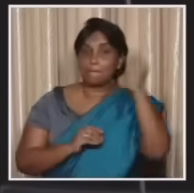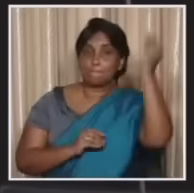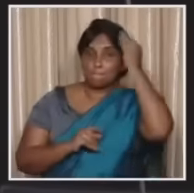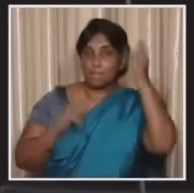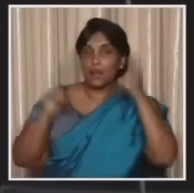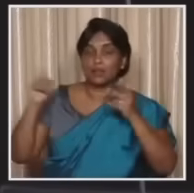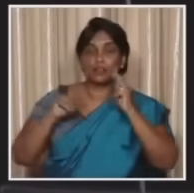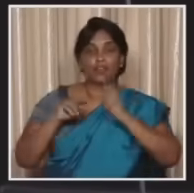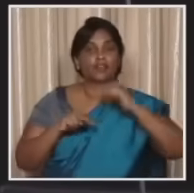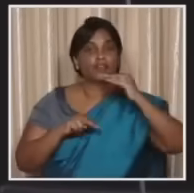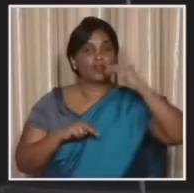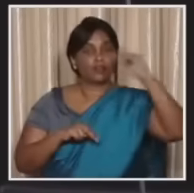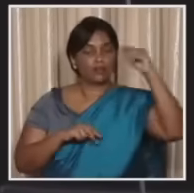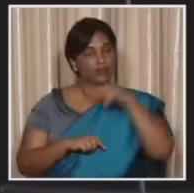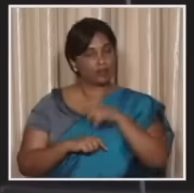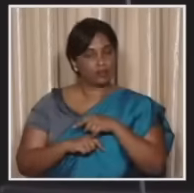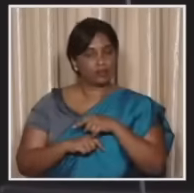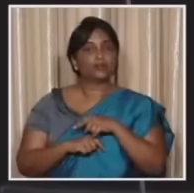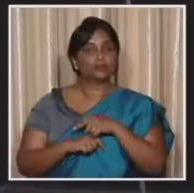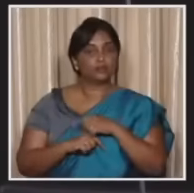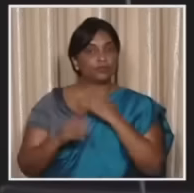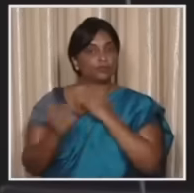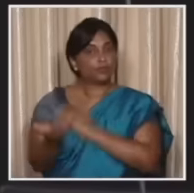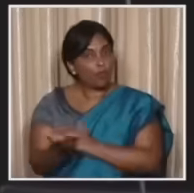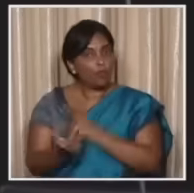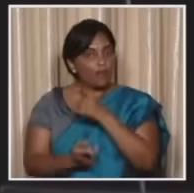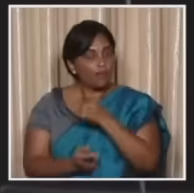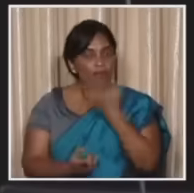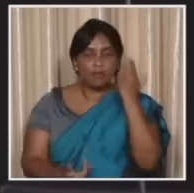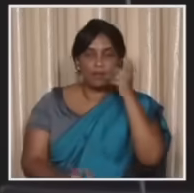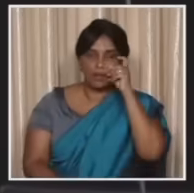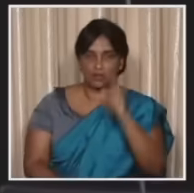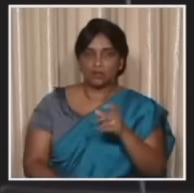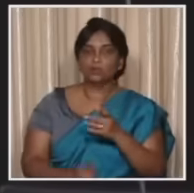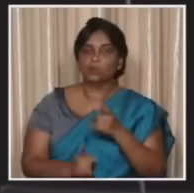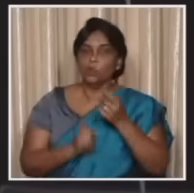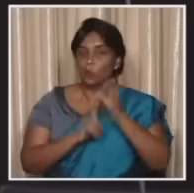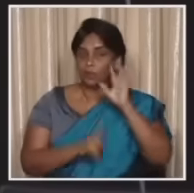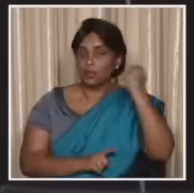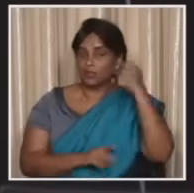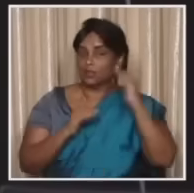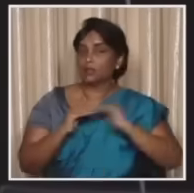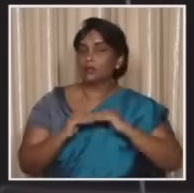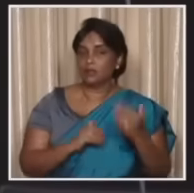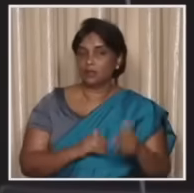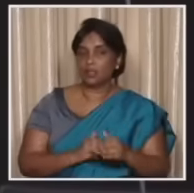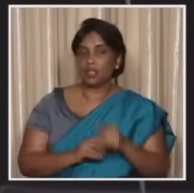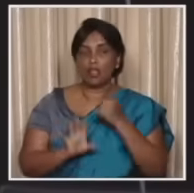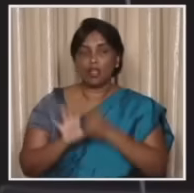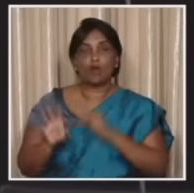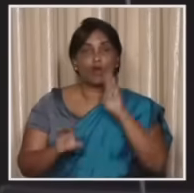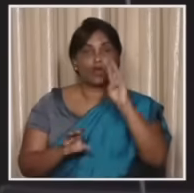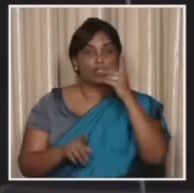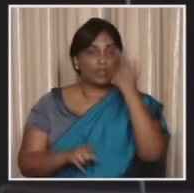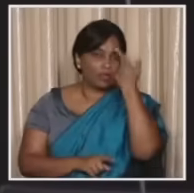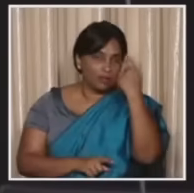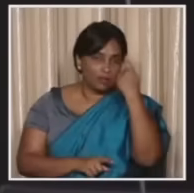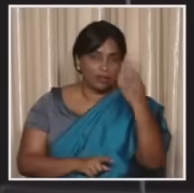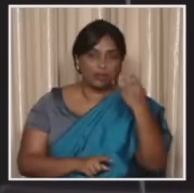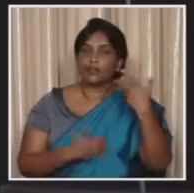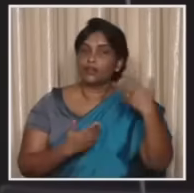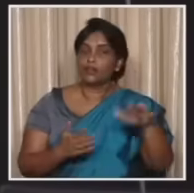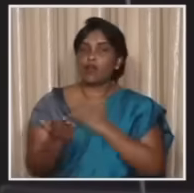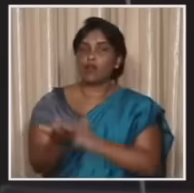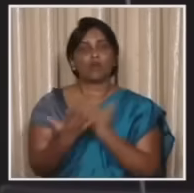මාලිගාවත්ත මහල් නිවාස සංකීර්ණයට මේකේ ඔප්පු තියනවද නැද්ද කියලා බලන්න ජනාධිපතිතුමායි කතාවෙන් පස්සේ. අවුරුදු 30ට කුලී ගෙවල ඔප්පු අරගෙන